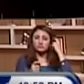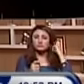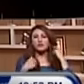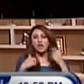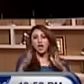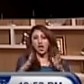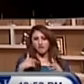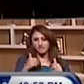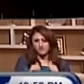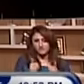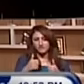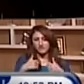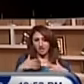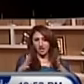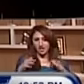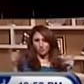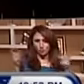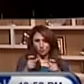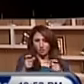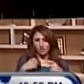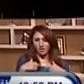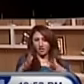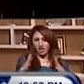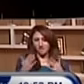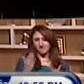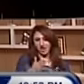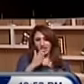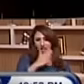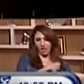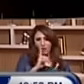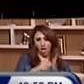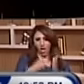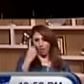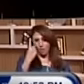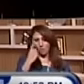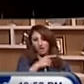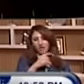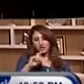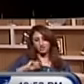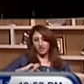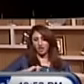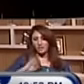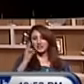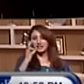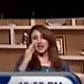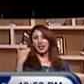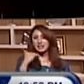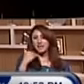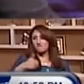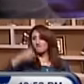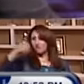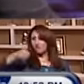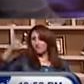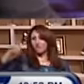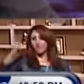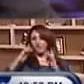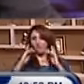مرعوب عشان نخش بس الاوضه. اظن دي السابقه الاولى من نوعها ان طالب في ثالثه اعدادي يكون عضو في اللجنه العليا يعني